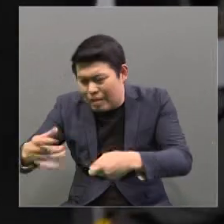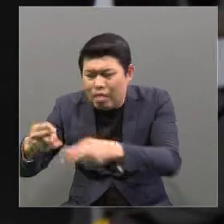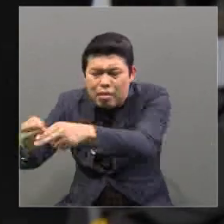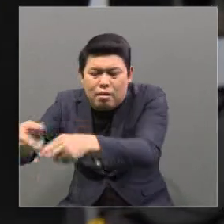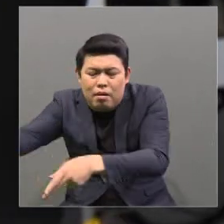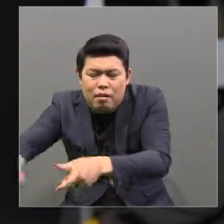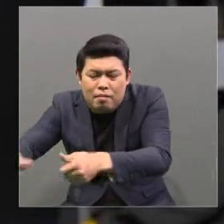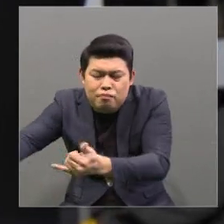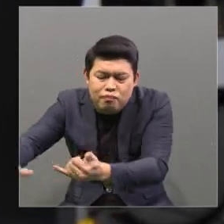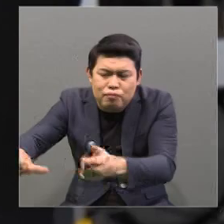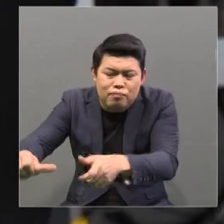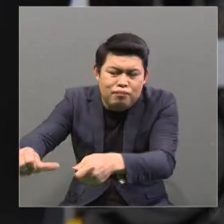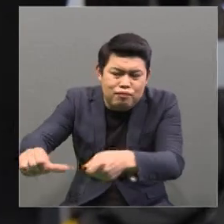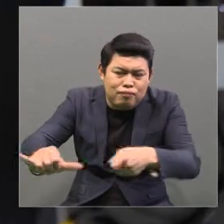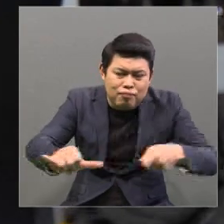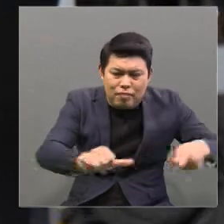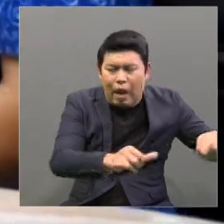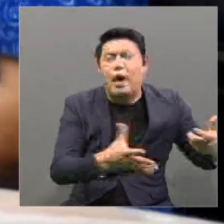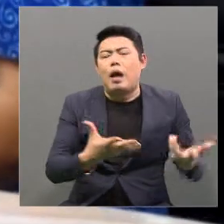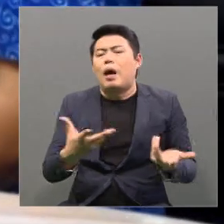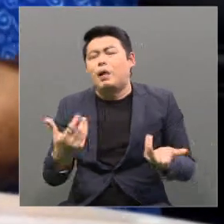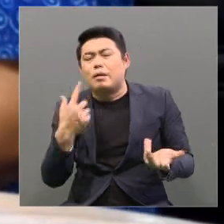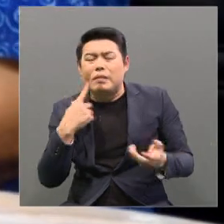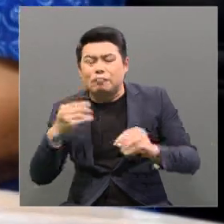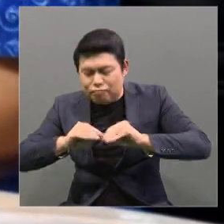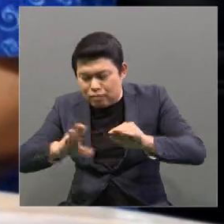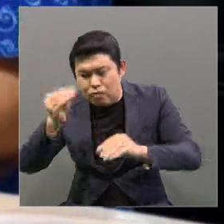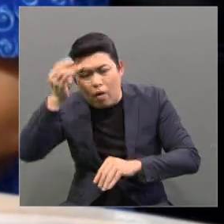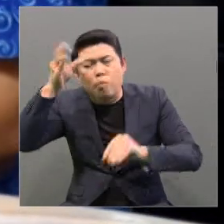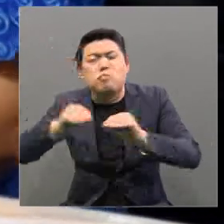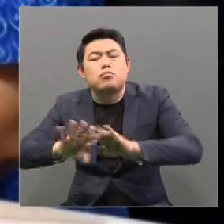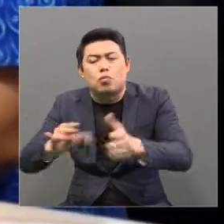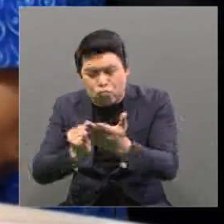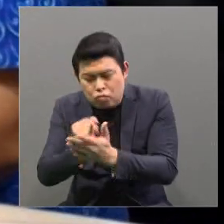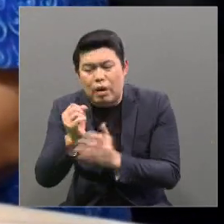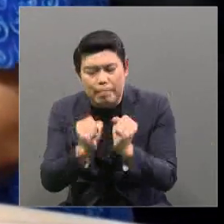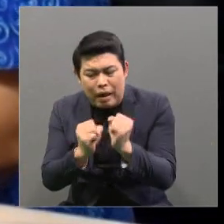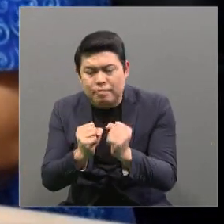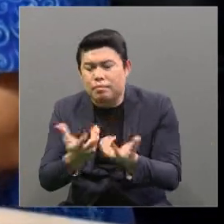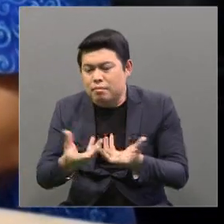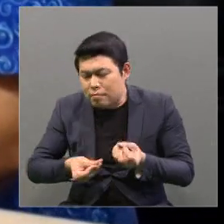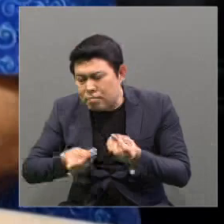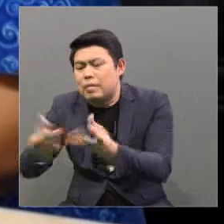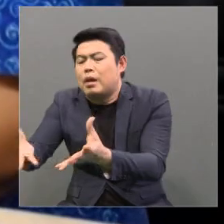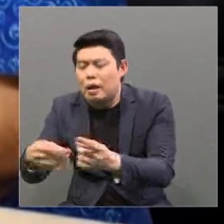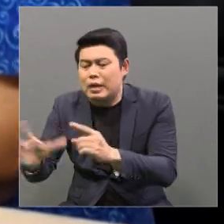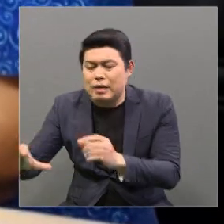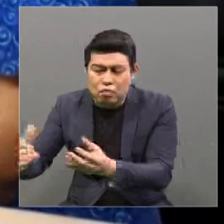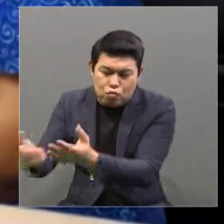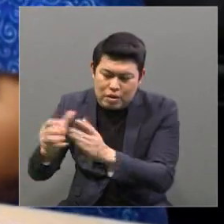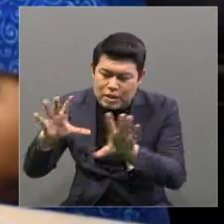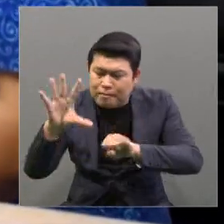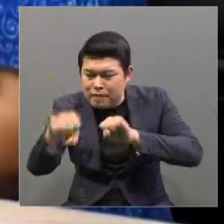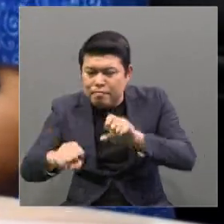ามที่หน่วยงานต่างๆเขาได้พยายามเผยแพร่ความรู้เนี่ยสิ่งที่ถูกต้องคือต้องพยายามโยนยื่นให้จับนะ